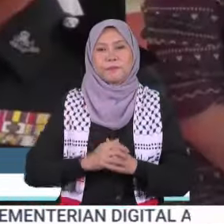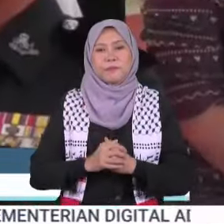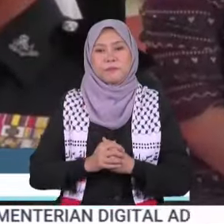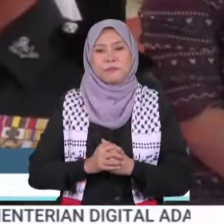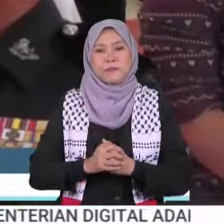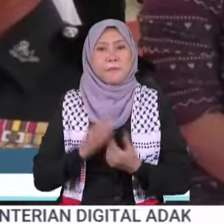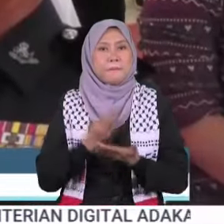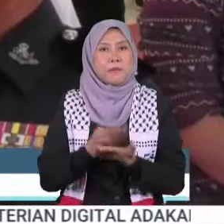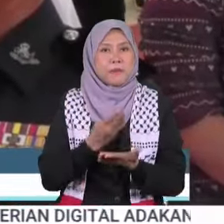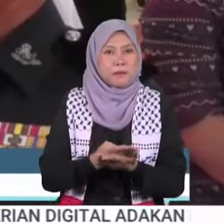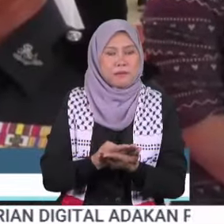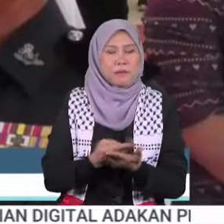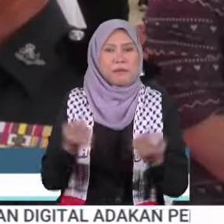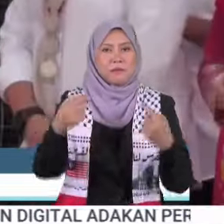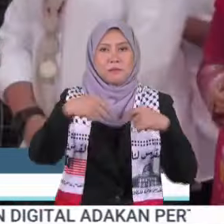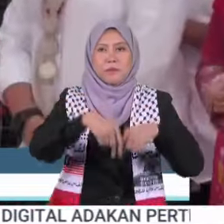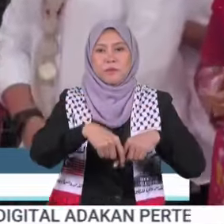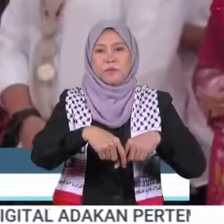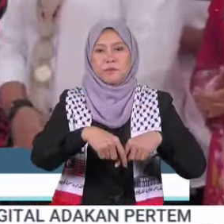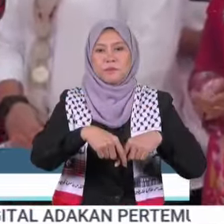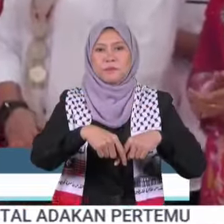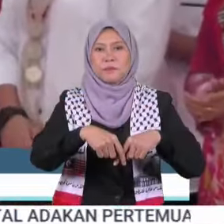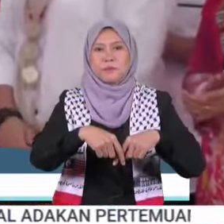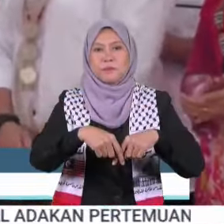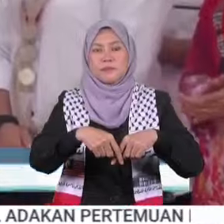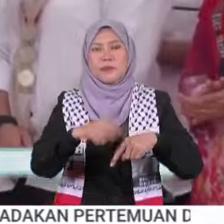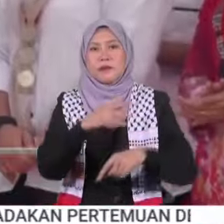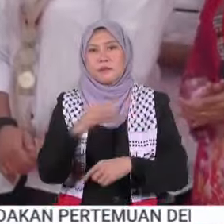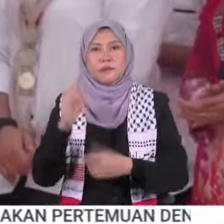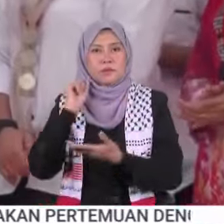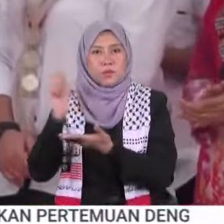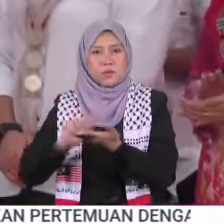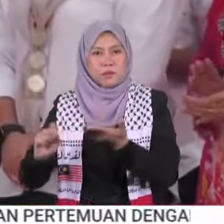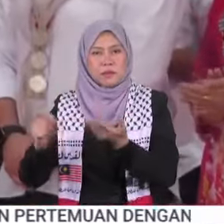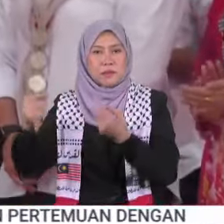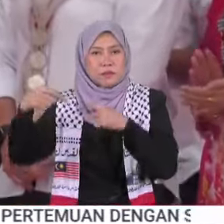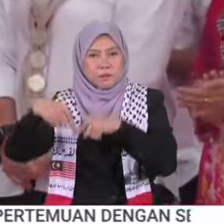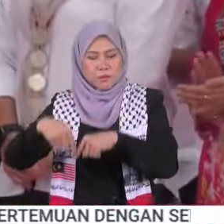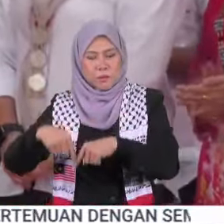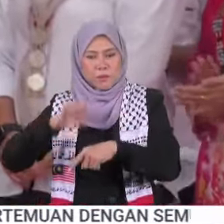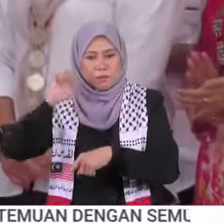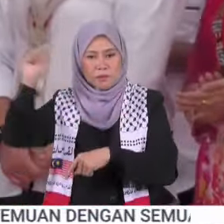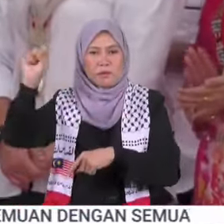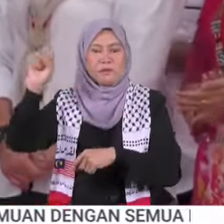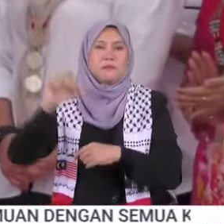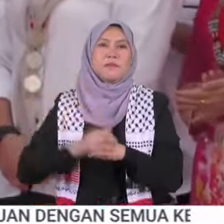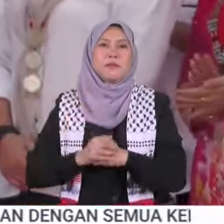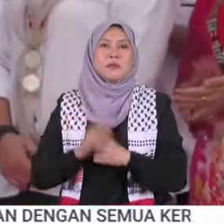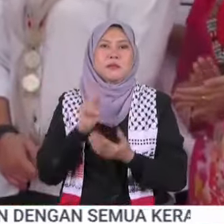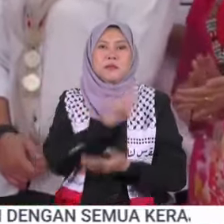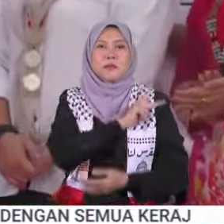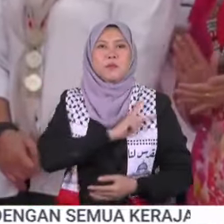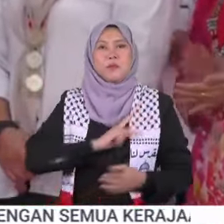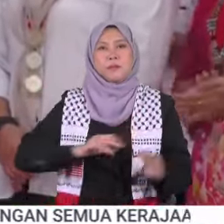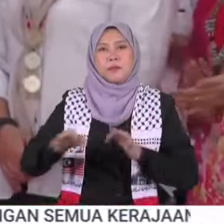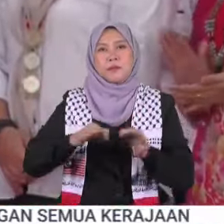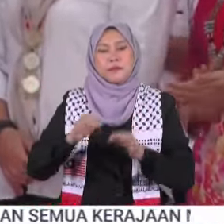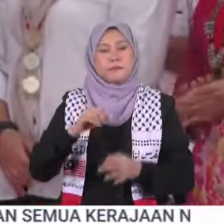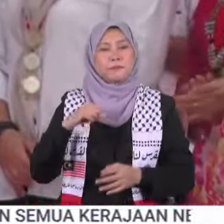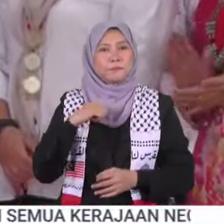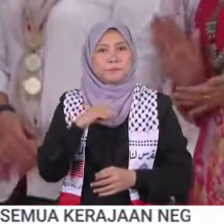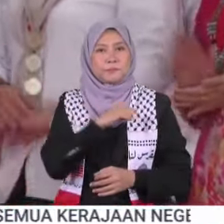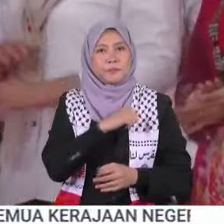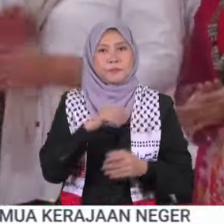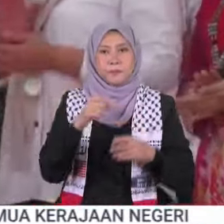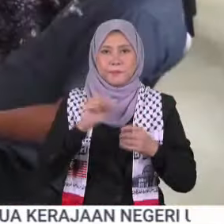bendahari umno Sabah Datuk Seri salh Syed kerwak setiausaha umno Sabah Datuk jafri Arifin dan ketua penerangan umno Sabah